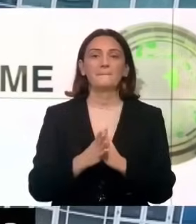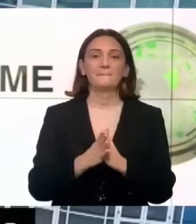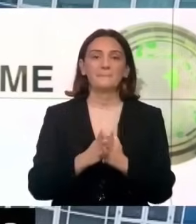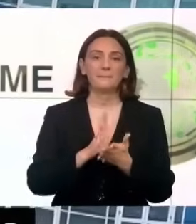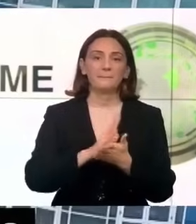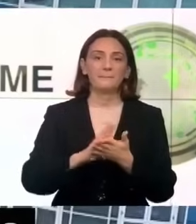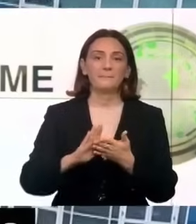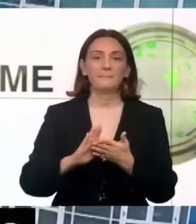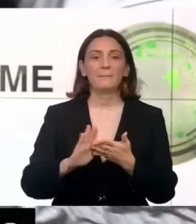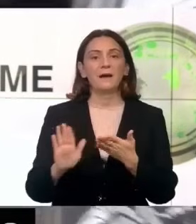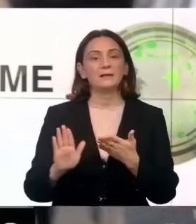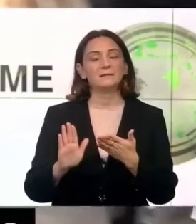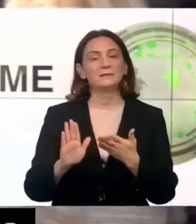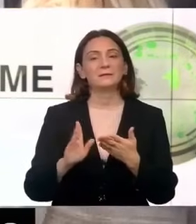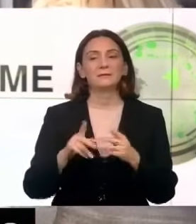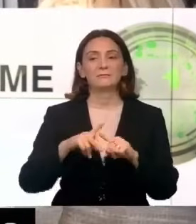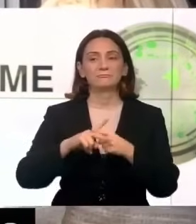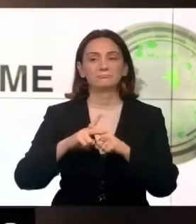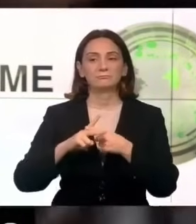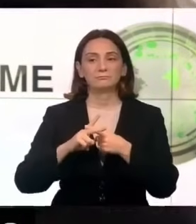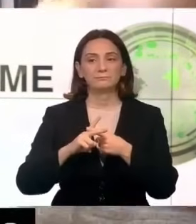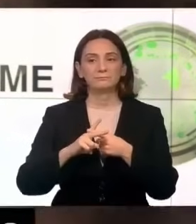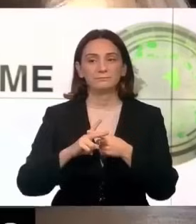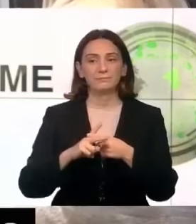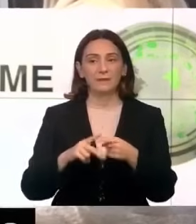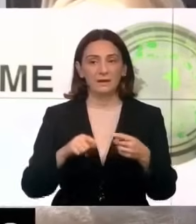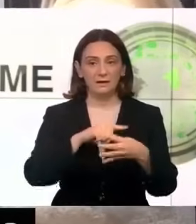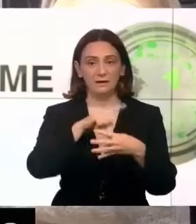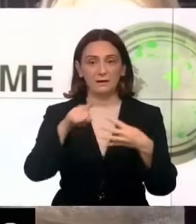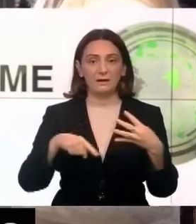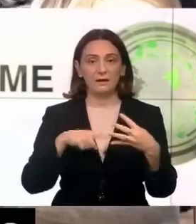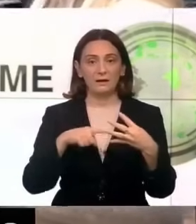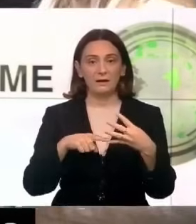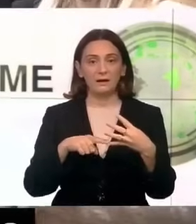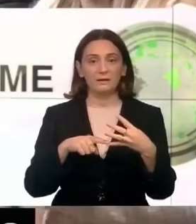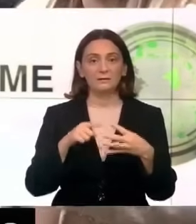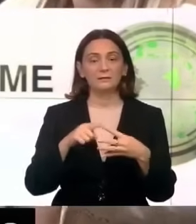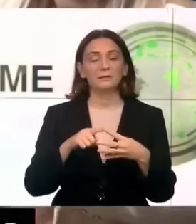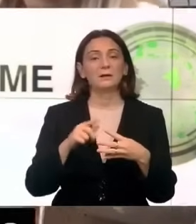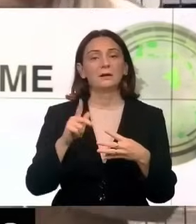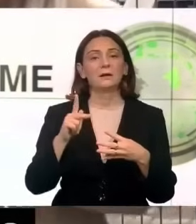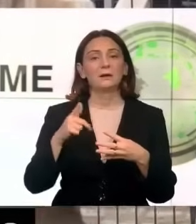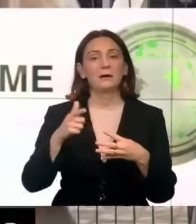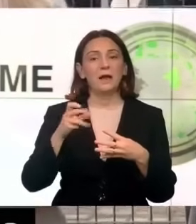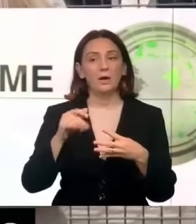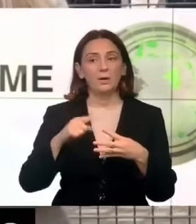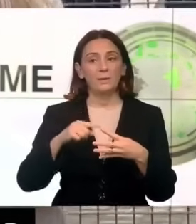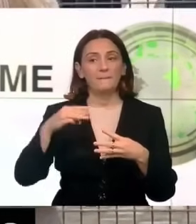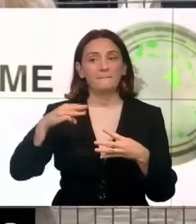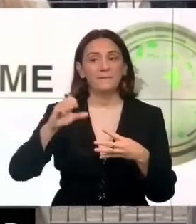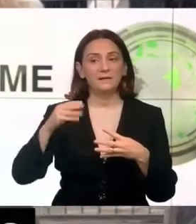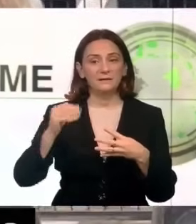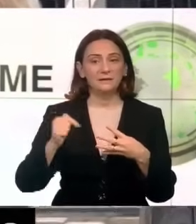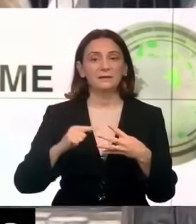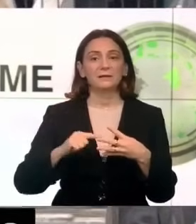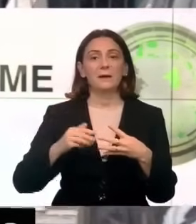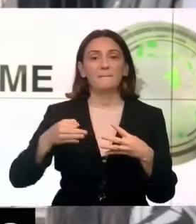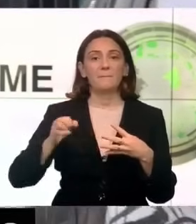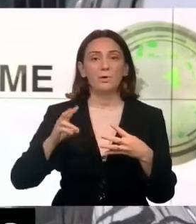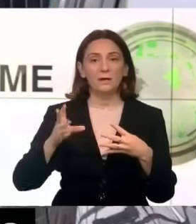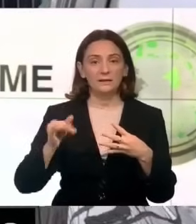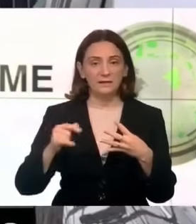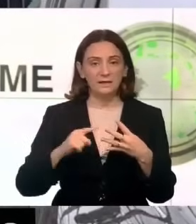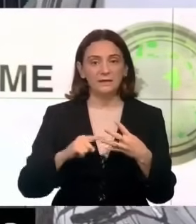të dikasterit të rendit. Komisariatet për cilat u gjetën shkelje janë rajonet lokale të Mirditës, Pogradecit, Vlorës